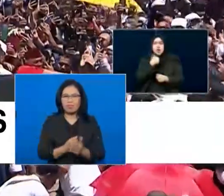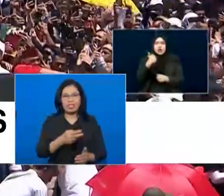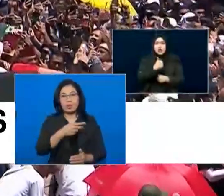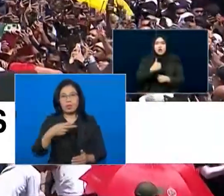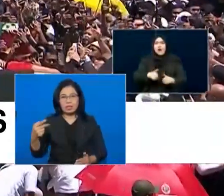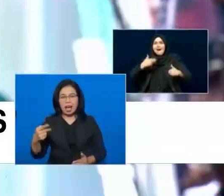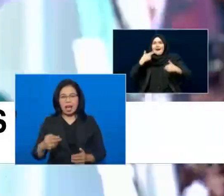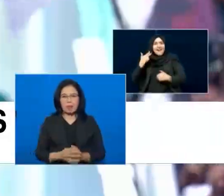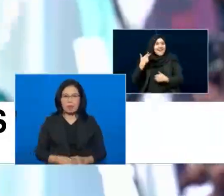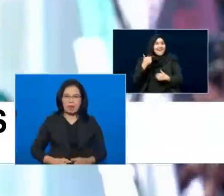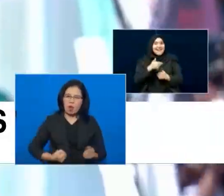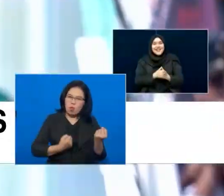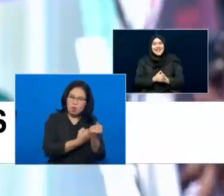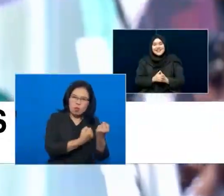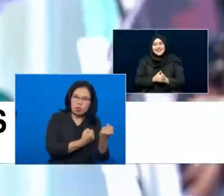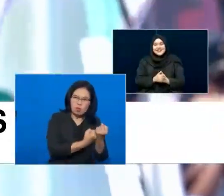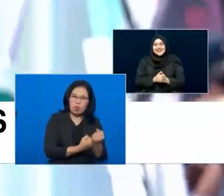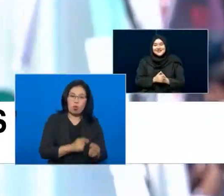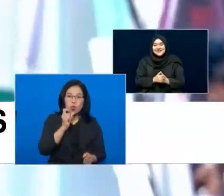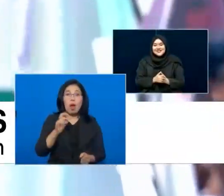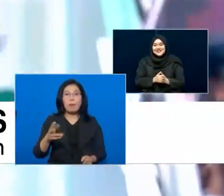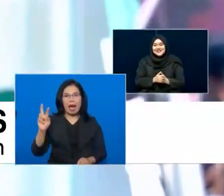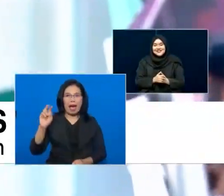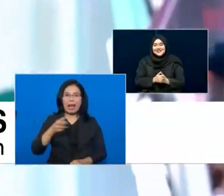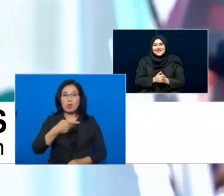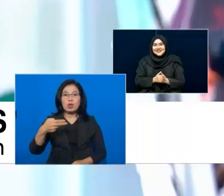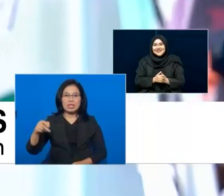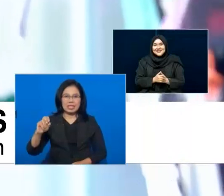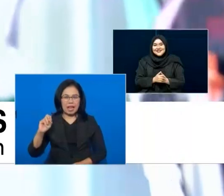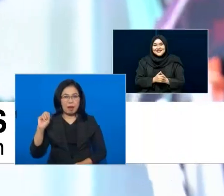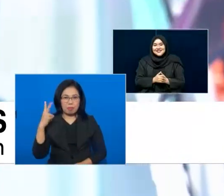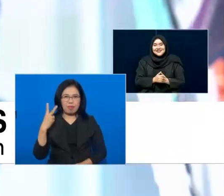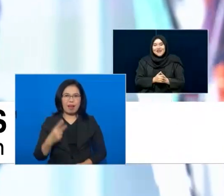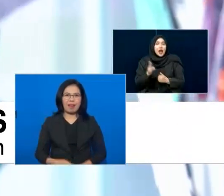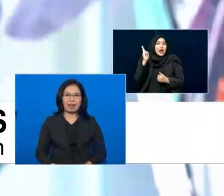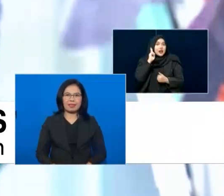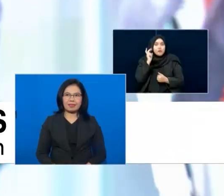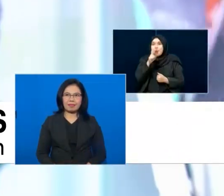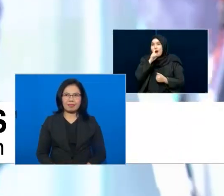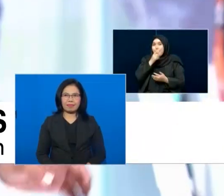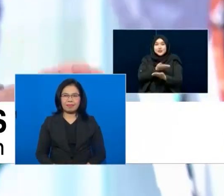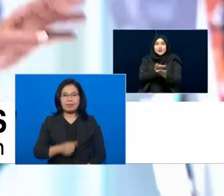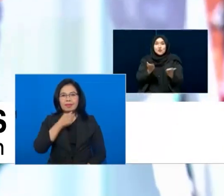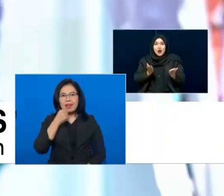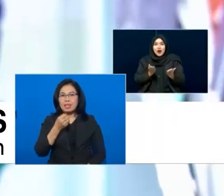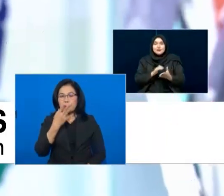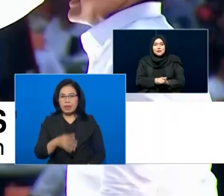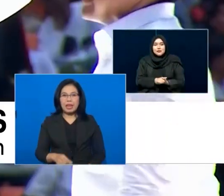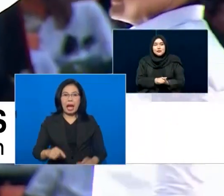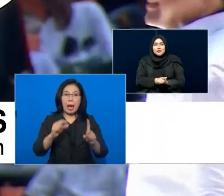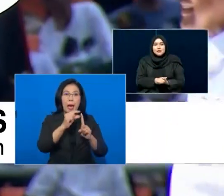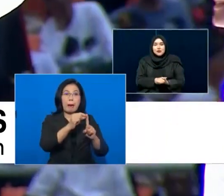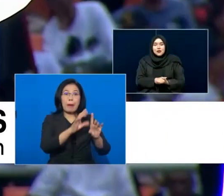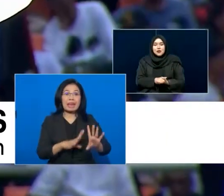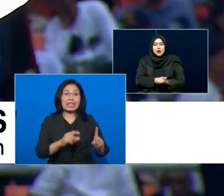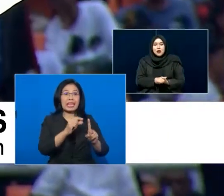bagian penggerak perubahan Indonesia. Tidak hanya itu, Anies Baswedan juga menyebut partai-partai pendukungnya